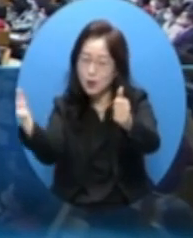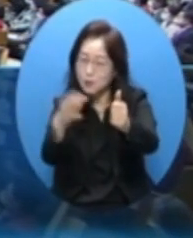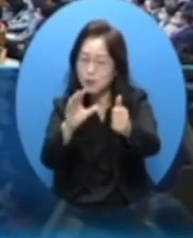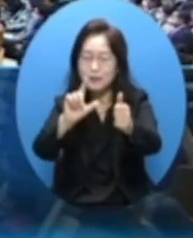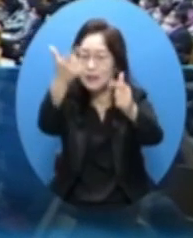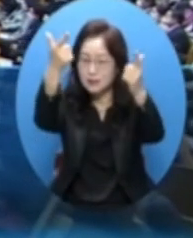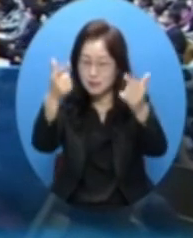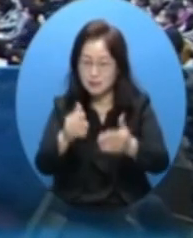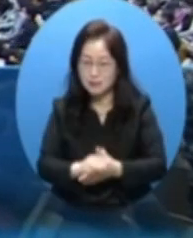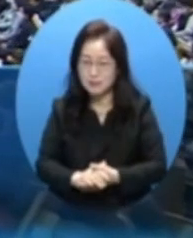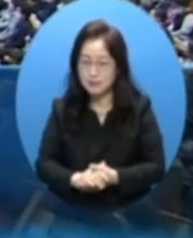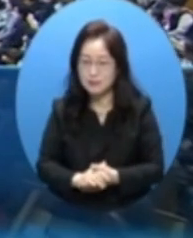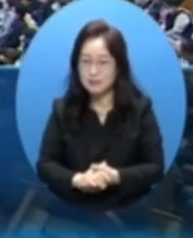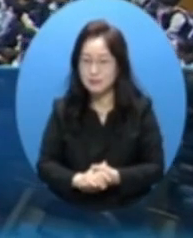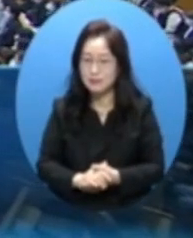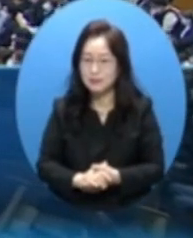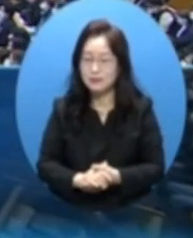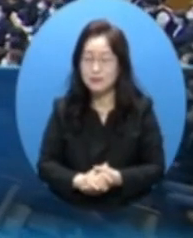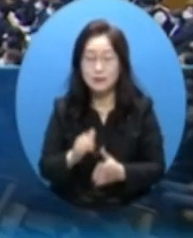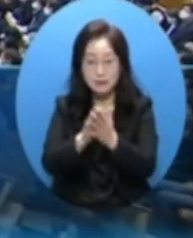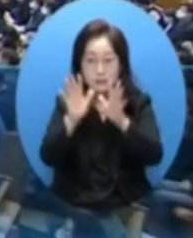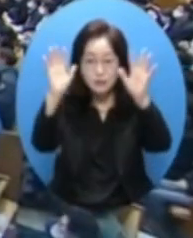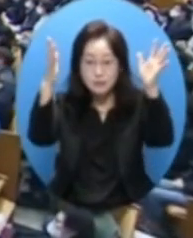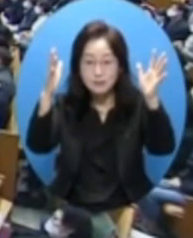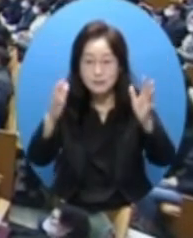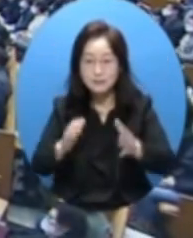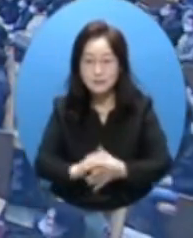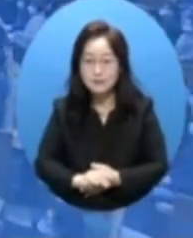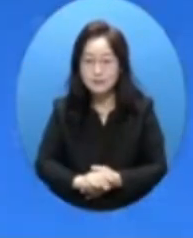아니하리니 할렐루야